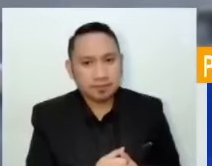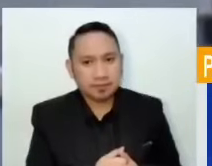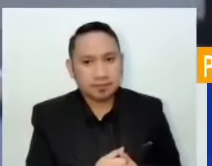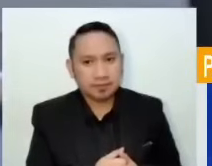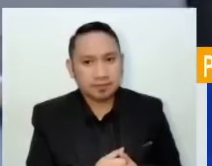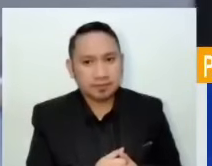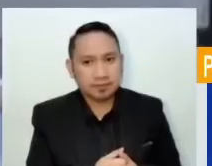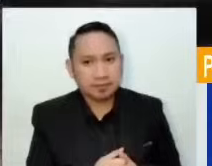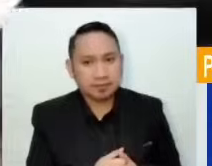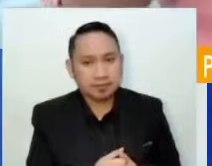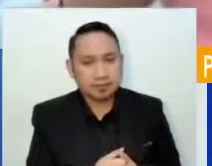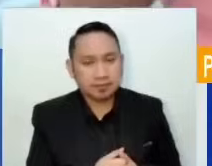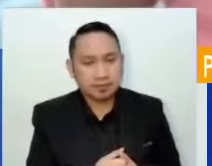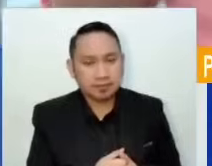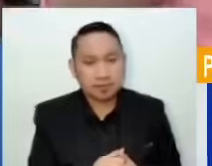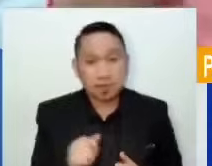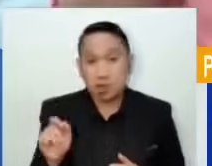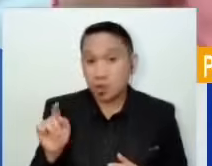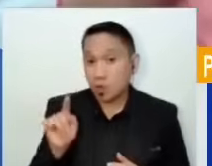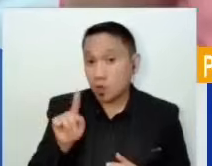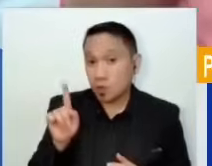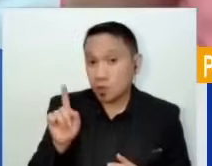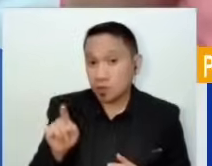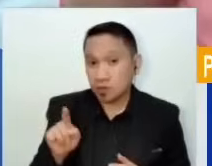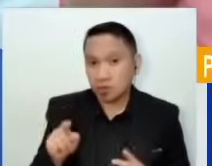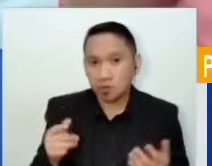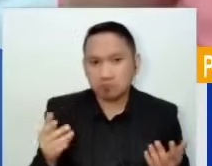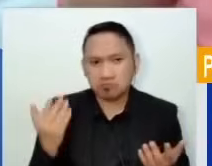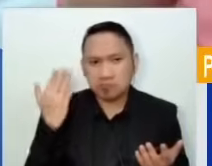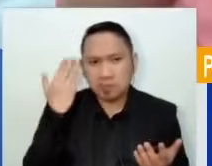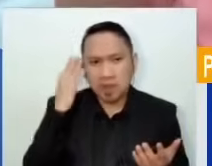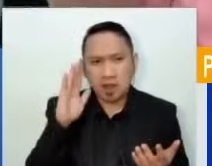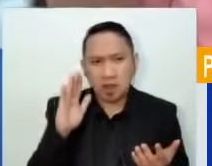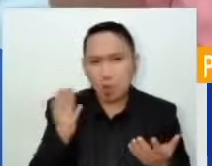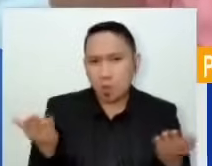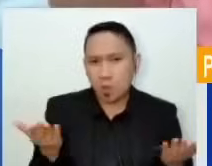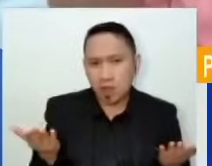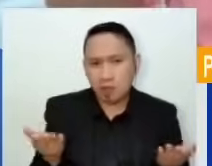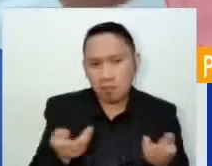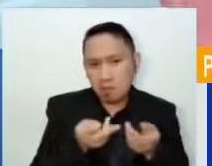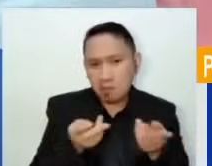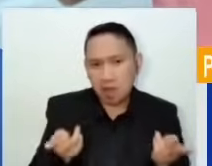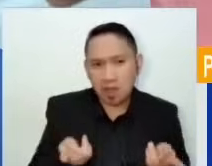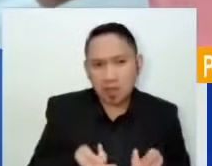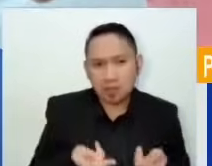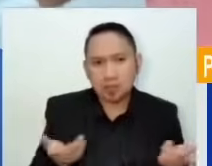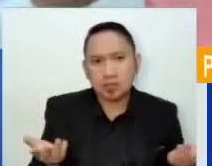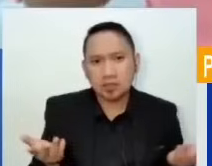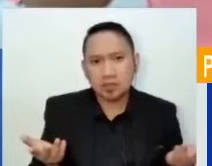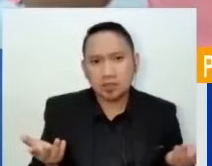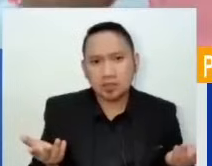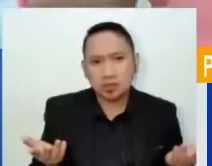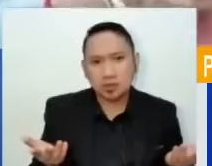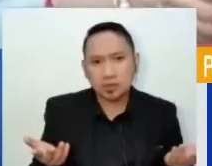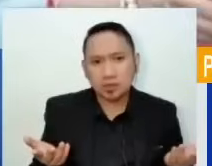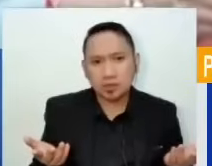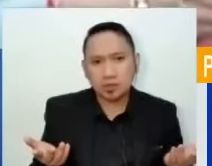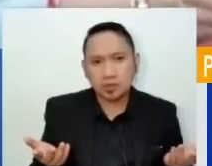Hasta ngayon, hindi pa natin natutukoy kung saan-saan yung mga areas. O meron na po tayo mga areas na sabi nyo